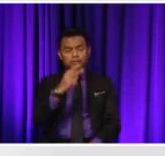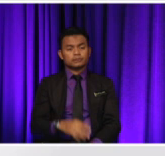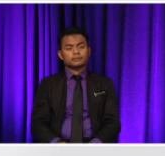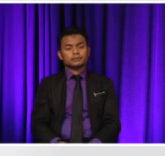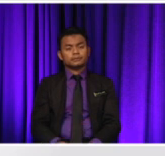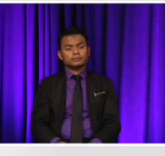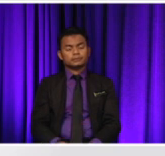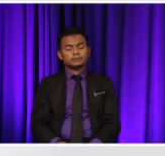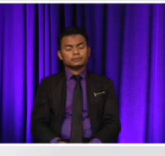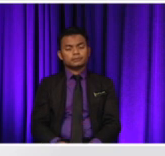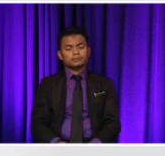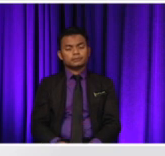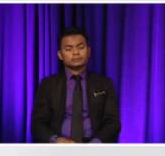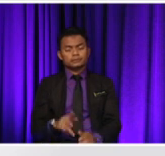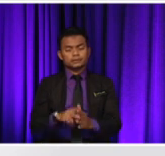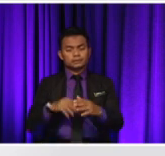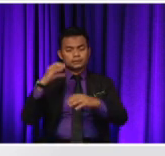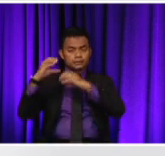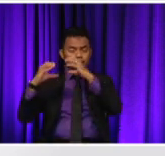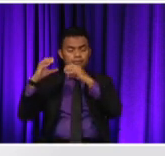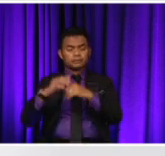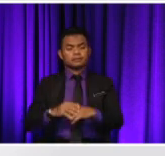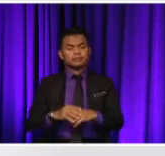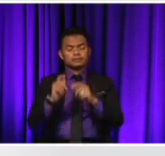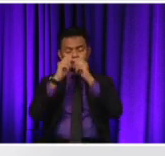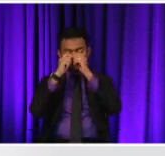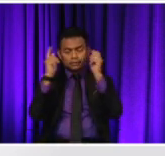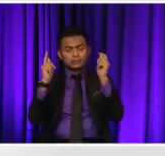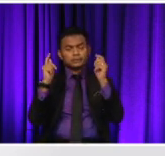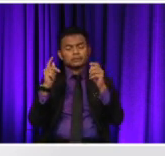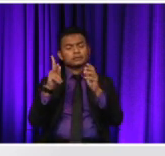keberkahan dan kecakapan ini yang kedua Terangkan konsep kecakapan